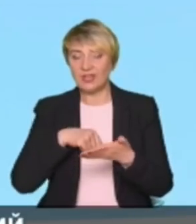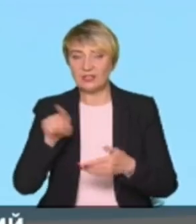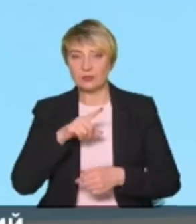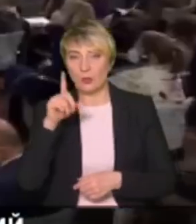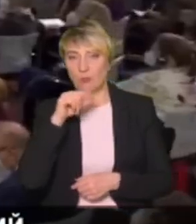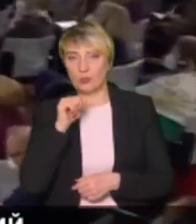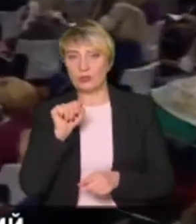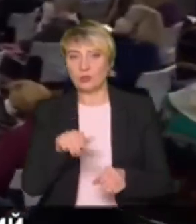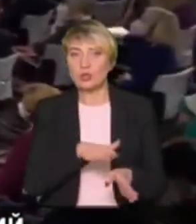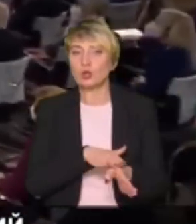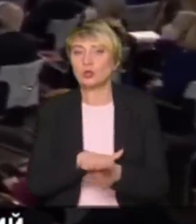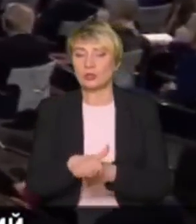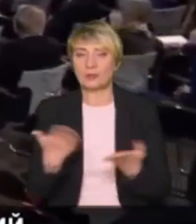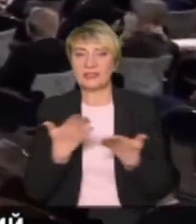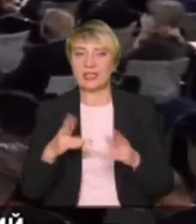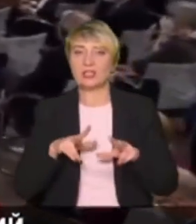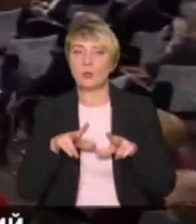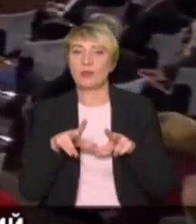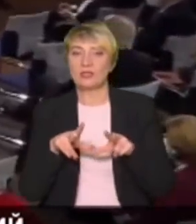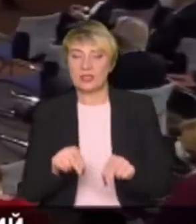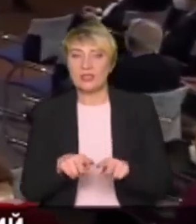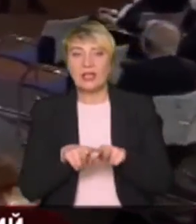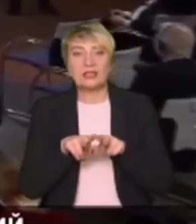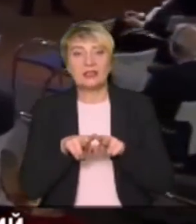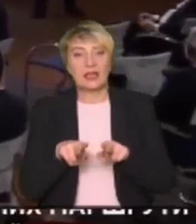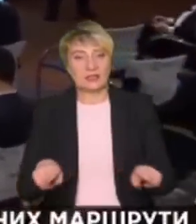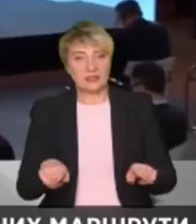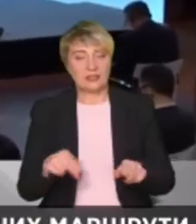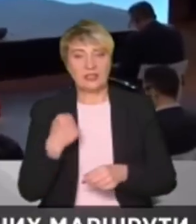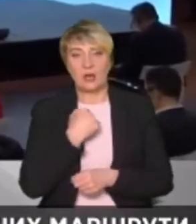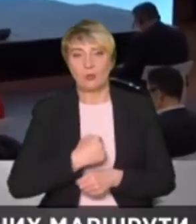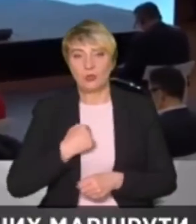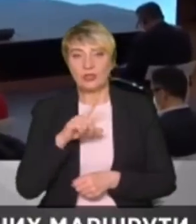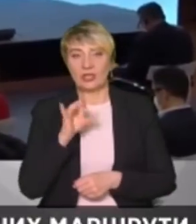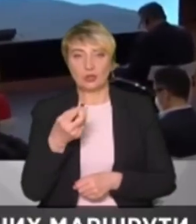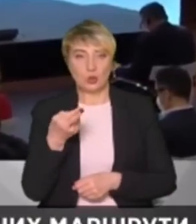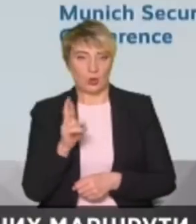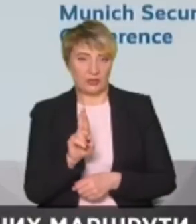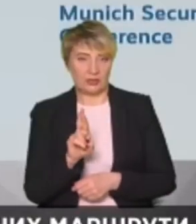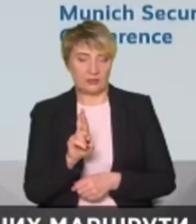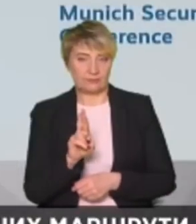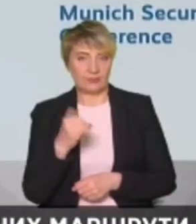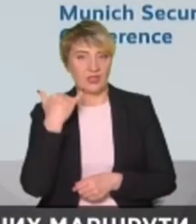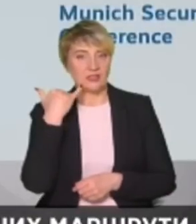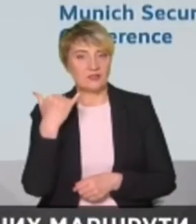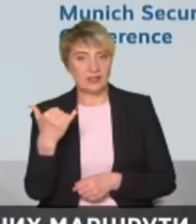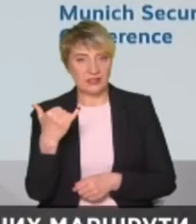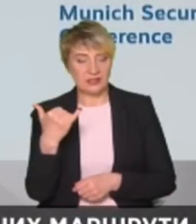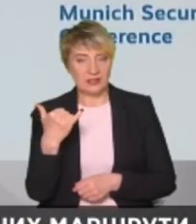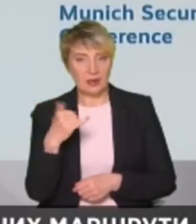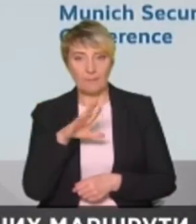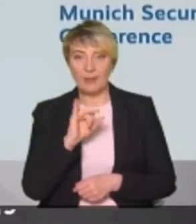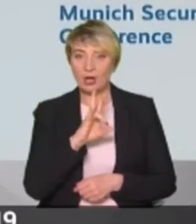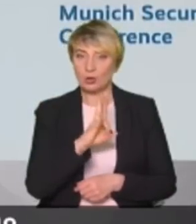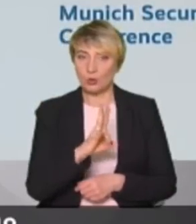дотриматися якихось обіцянок. Так само обурюють естонця і часті дзвінки Макрона Путіну. Макрон